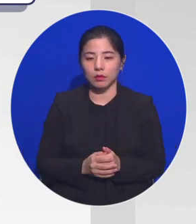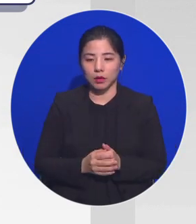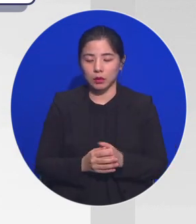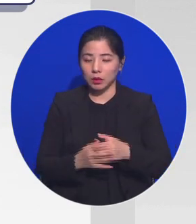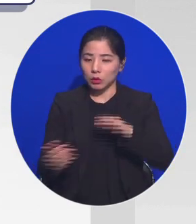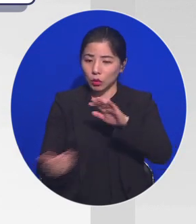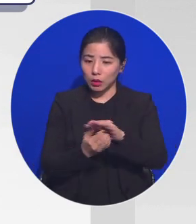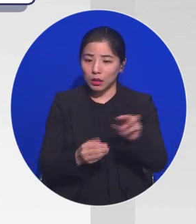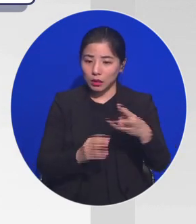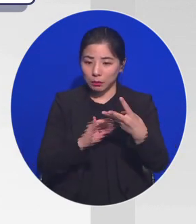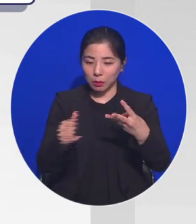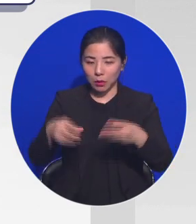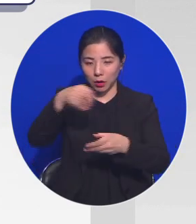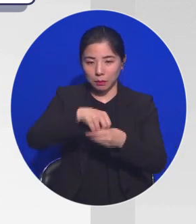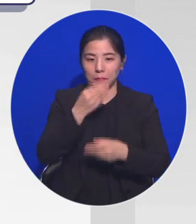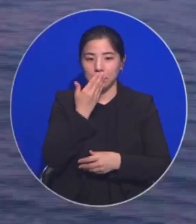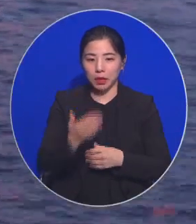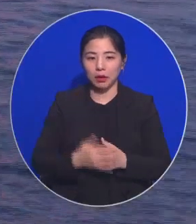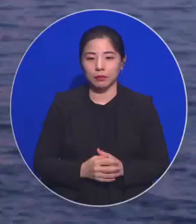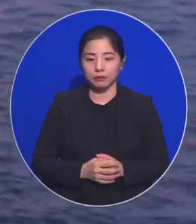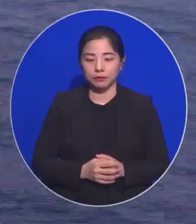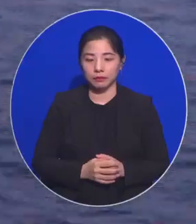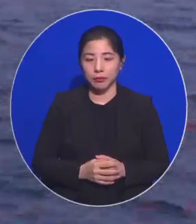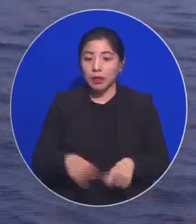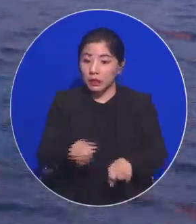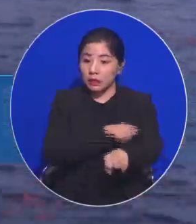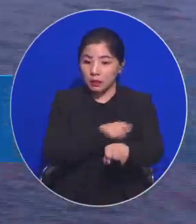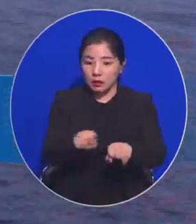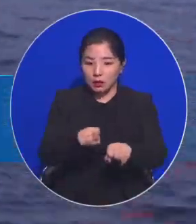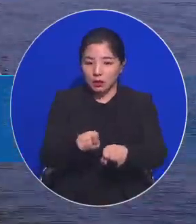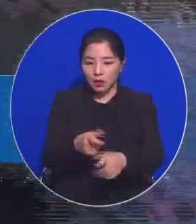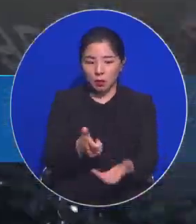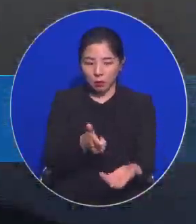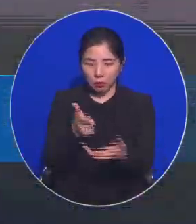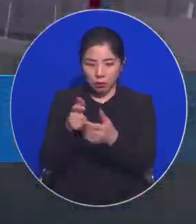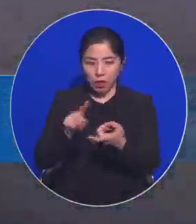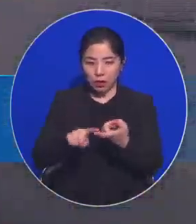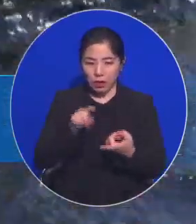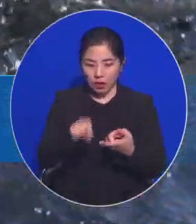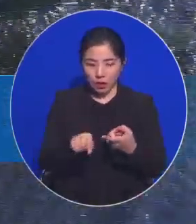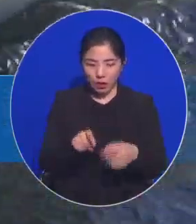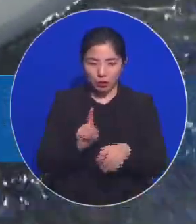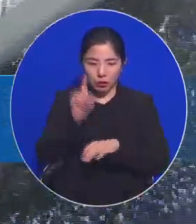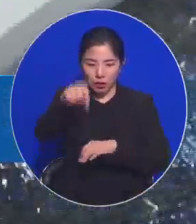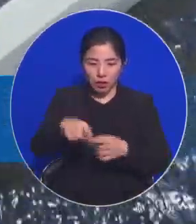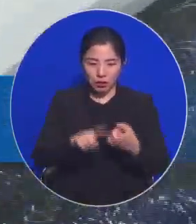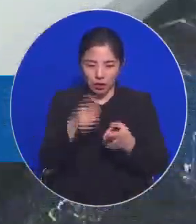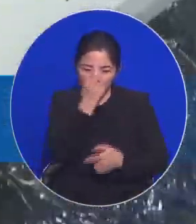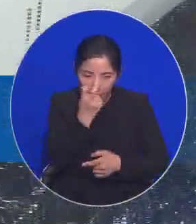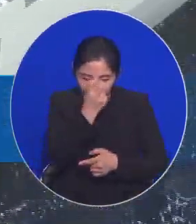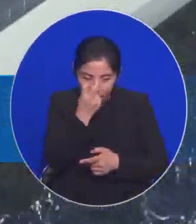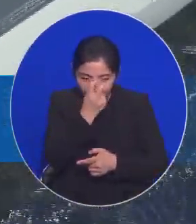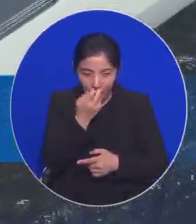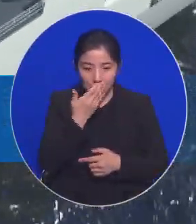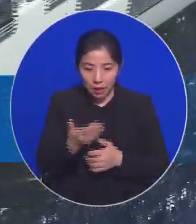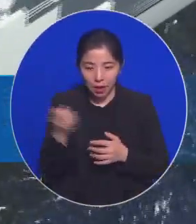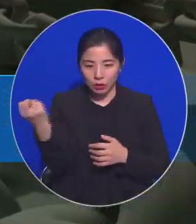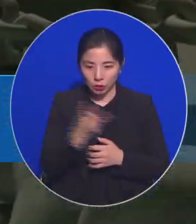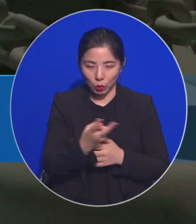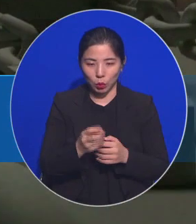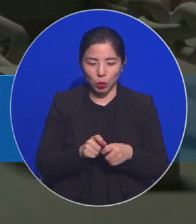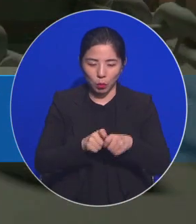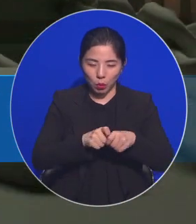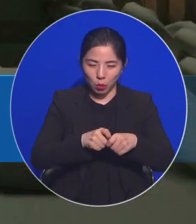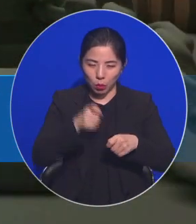최대 300명이 승선할 수 있습니다. 특히 탄도미사일에 대한 탐지와 추적뿐만 아니라 함대지 탄도유도탄,